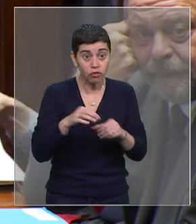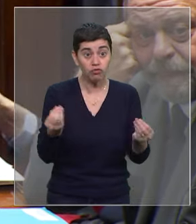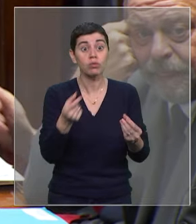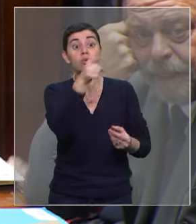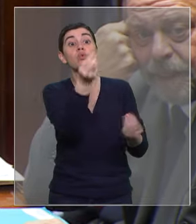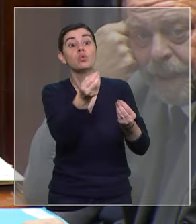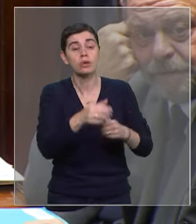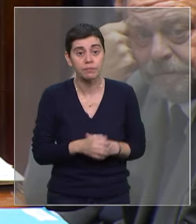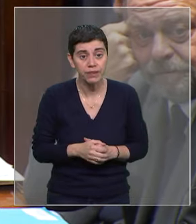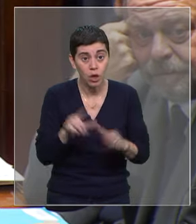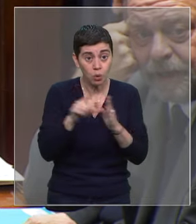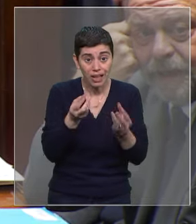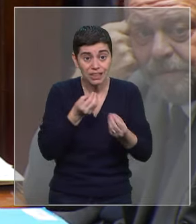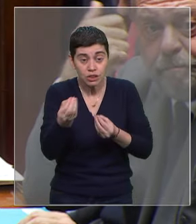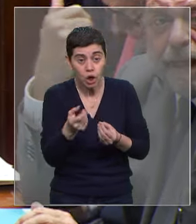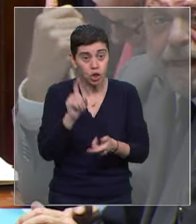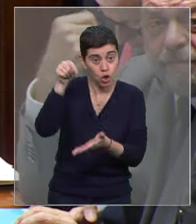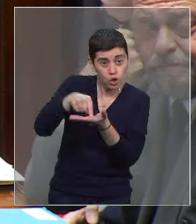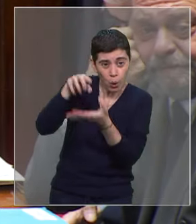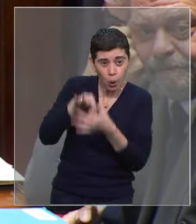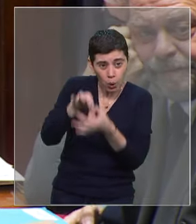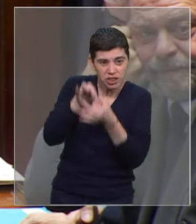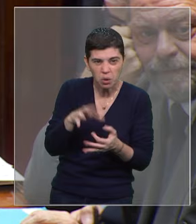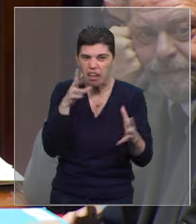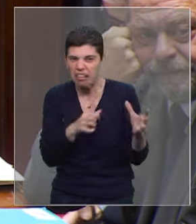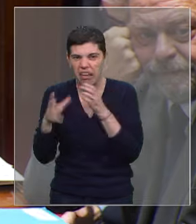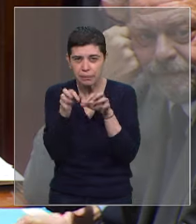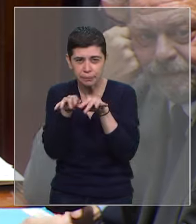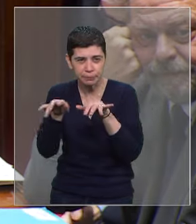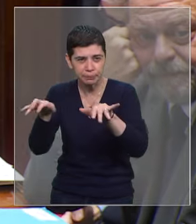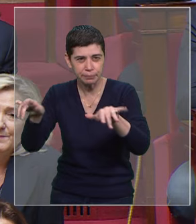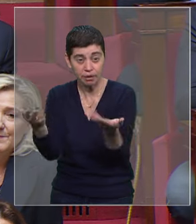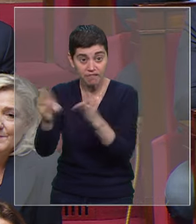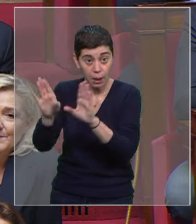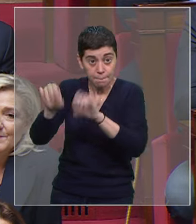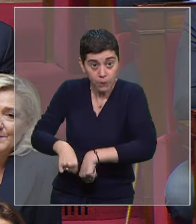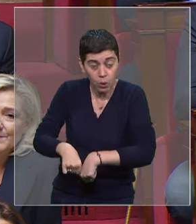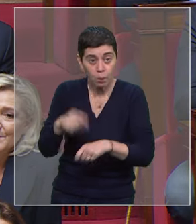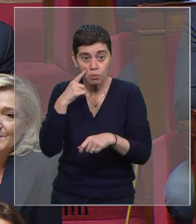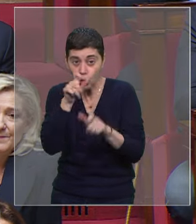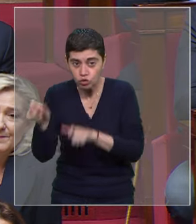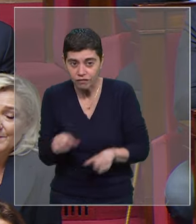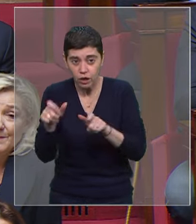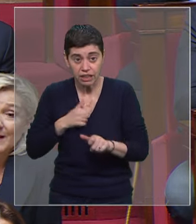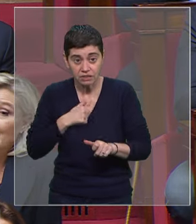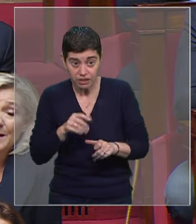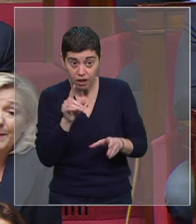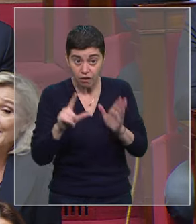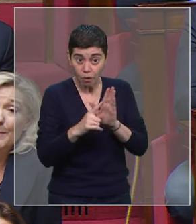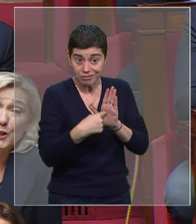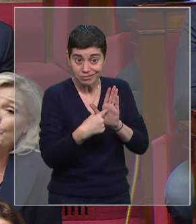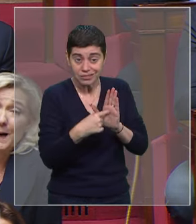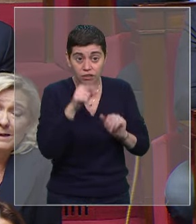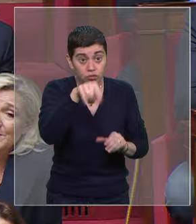permet de fermer les lieux de culte où l'on propage la haine et qui facilite les mesures de surveillance individuelle. Vous ne l'avez pas